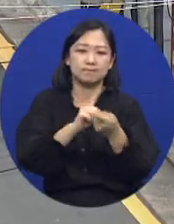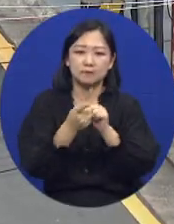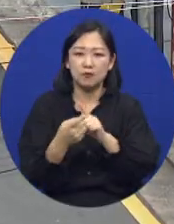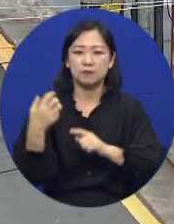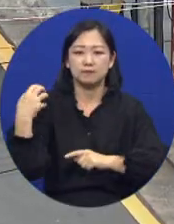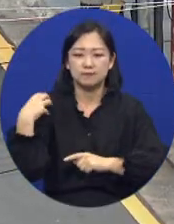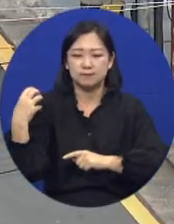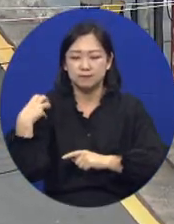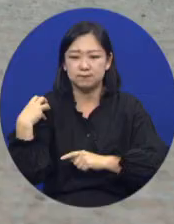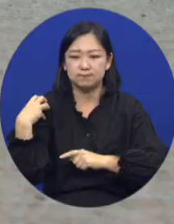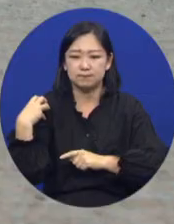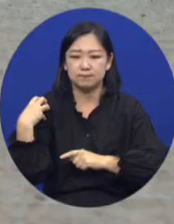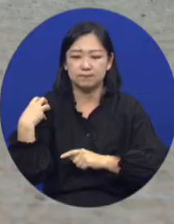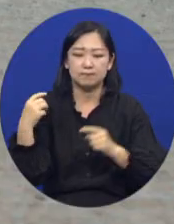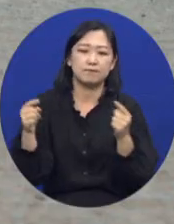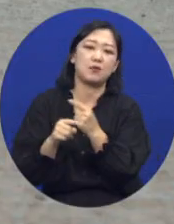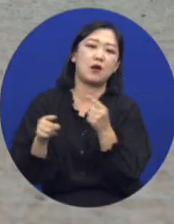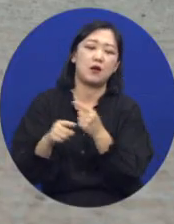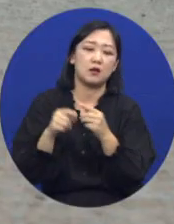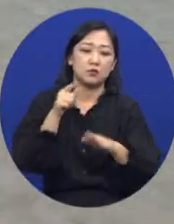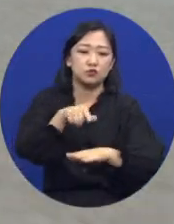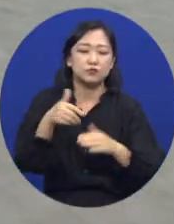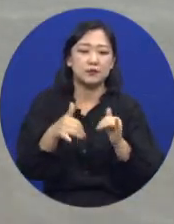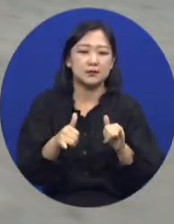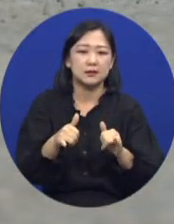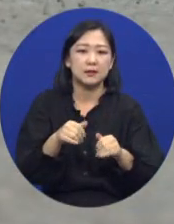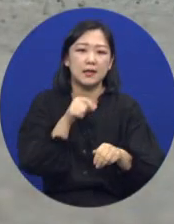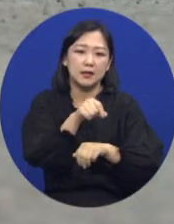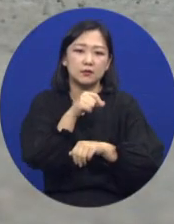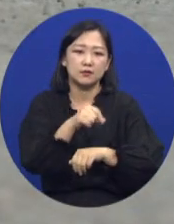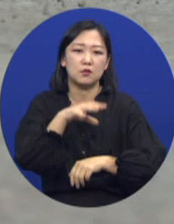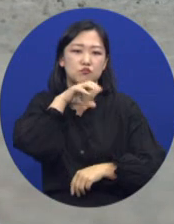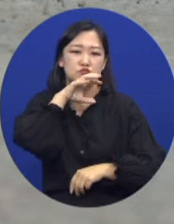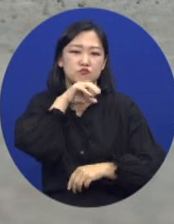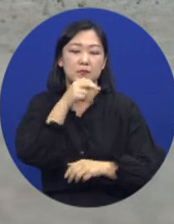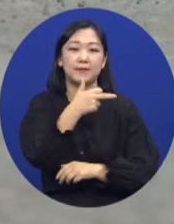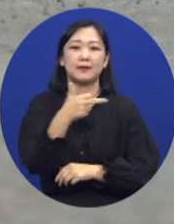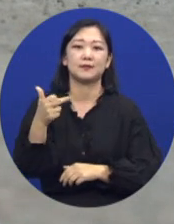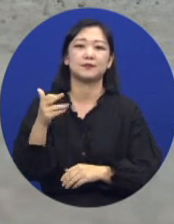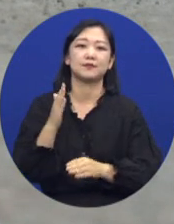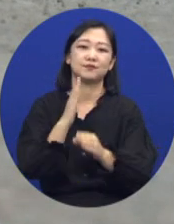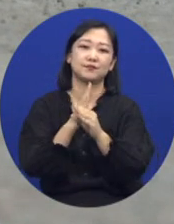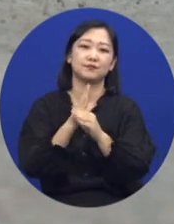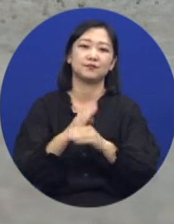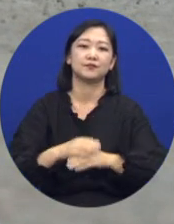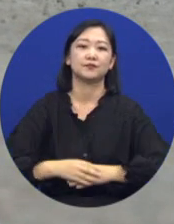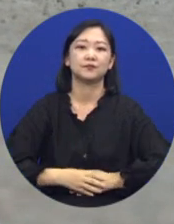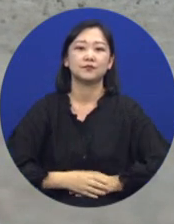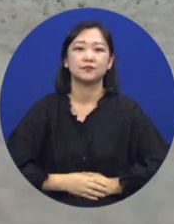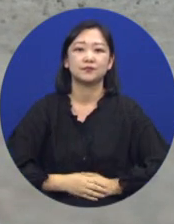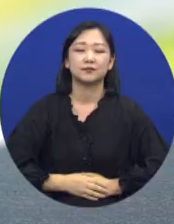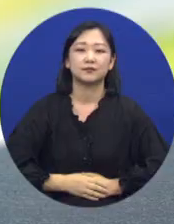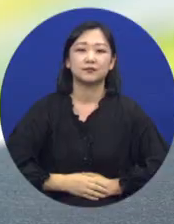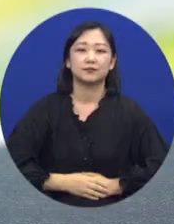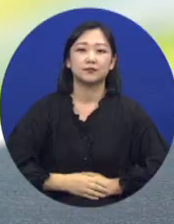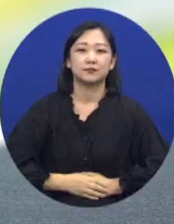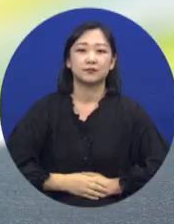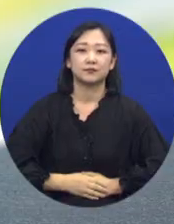떠미는 사이에 주민들의 행정에 대한 불신만 커지고 있습니다. MBC 뉴스 박주연입니다.